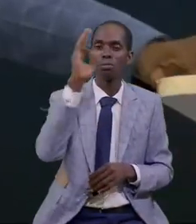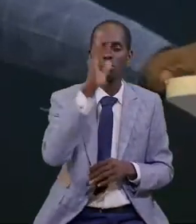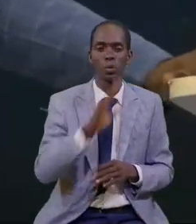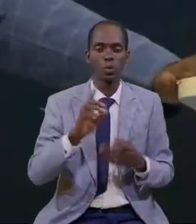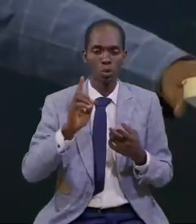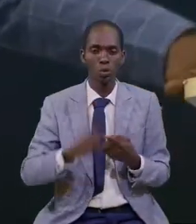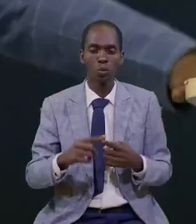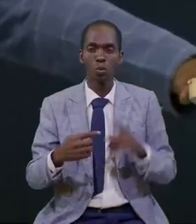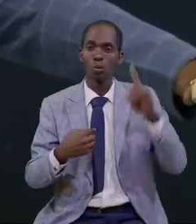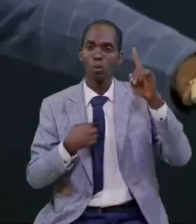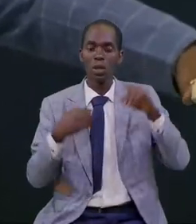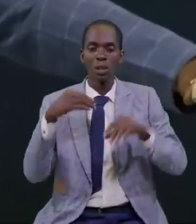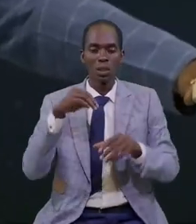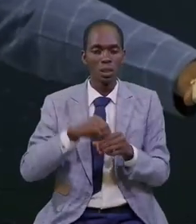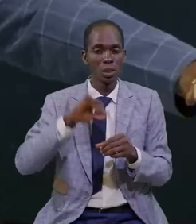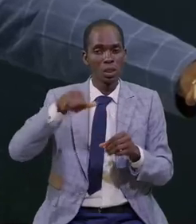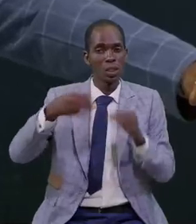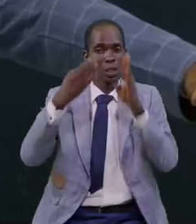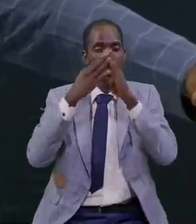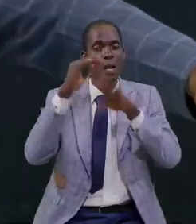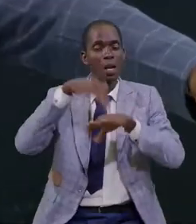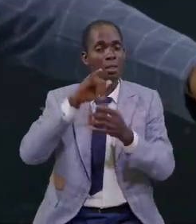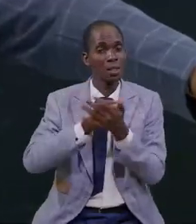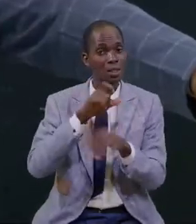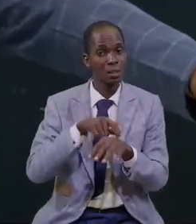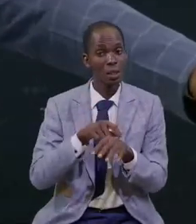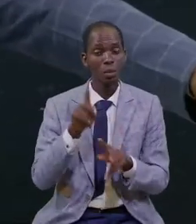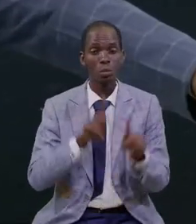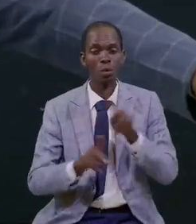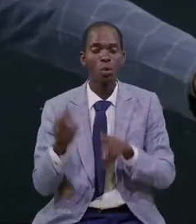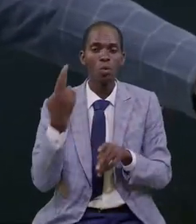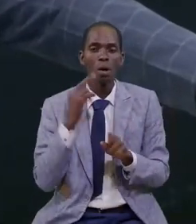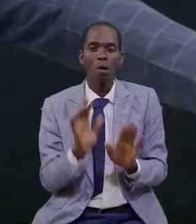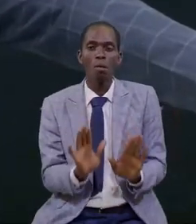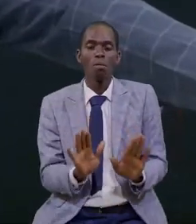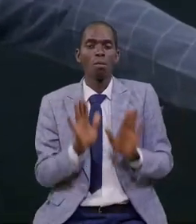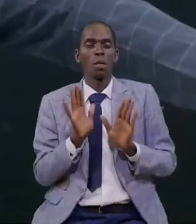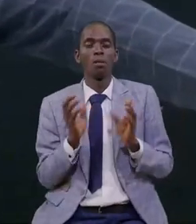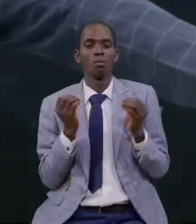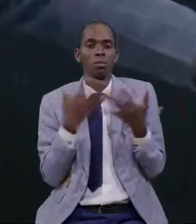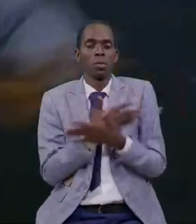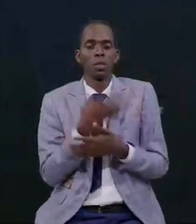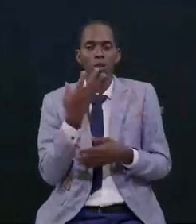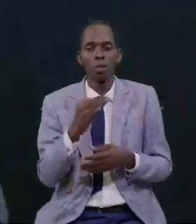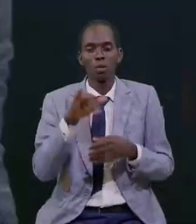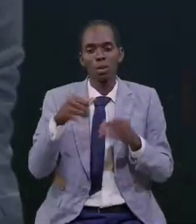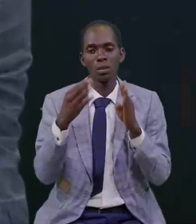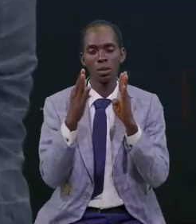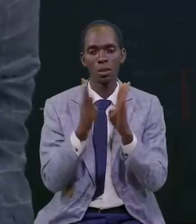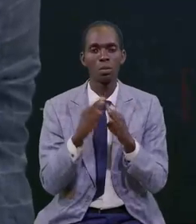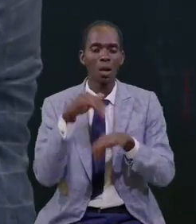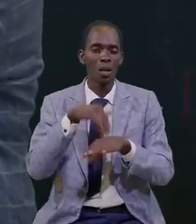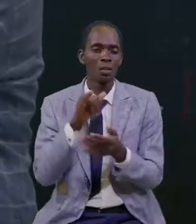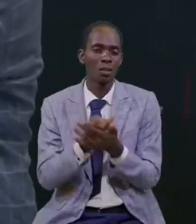temps ils étaient craintifs ils avaient peur de Jérusalem ils avaient peur des puissances de du temps de